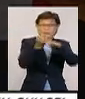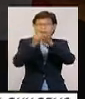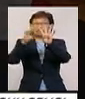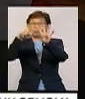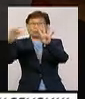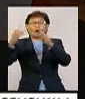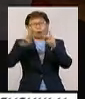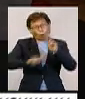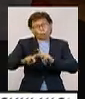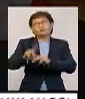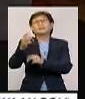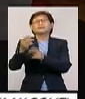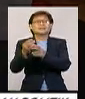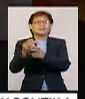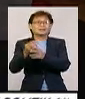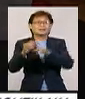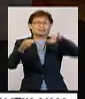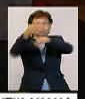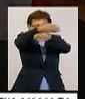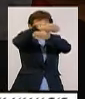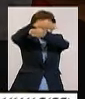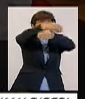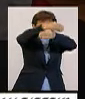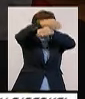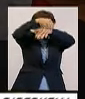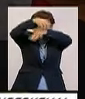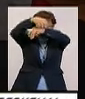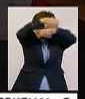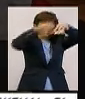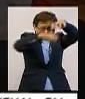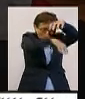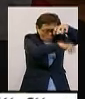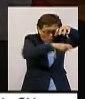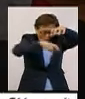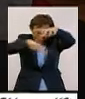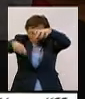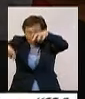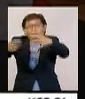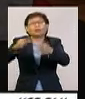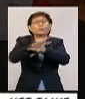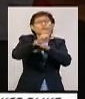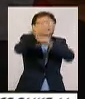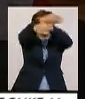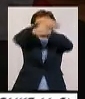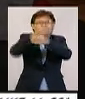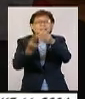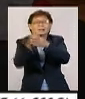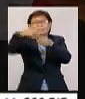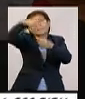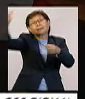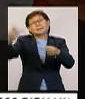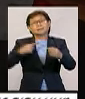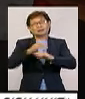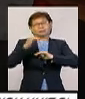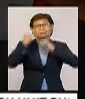menanam pokok getah dengan drone. Tanam padi, teknologi yang di Thailand sudah menggunakan satellite. Kita masih tahap yang